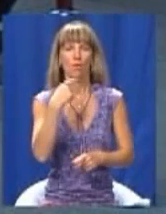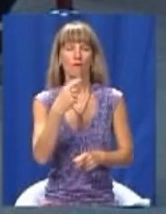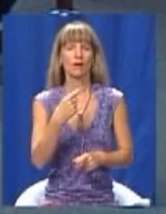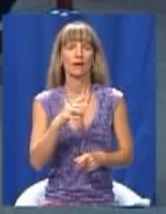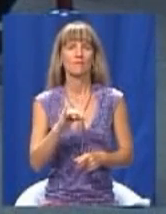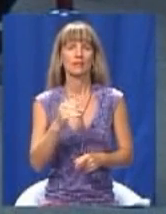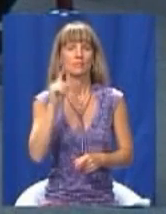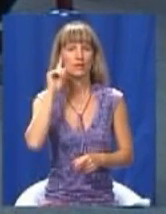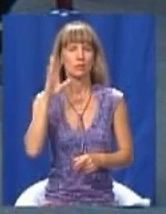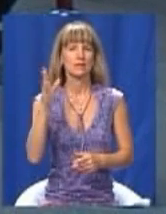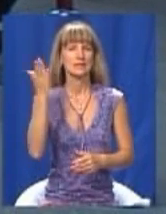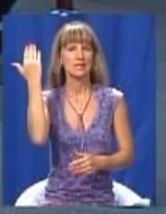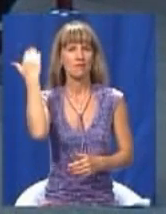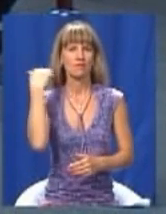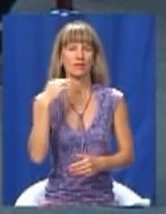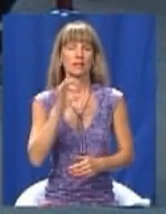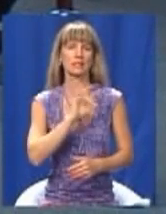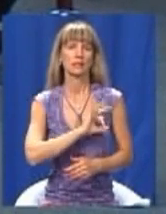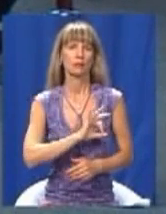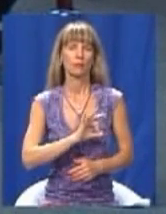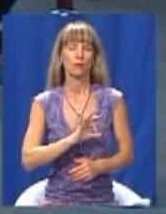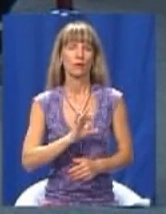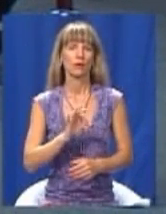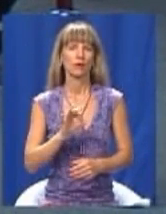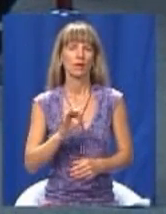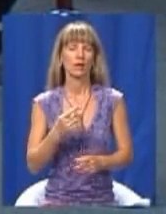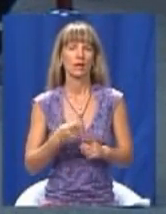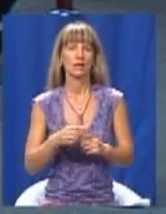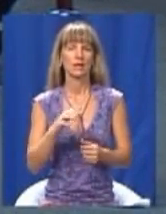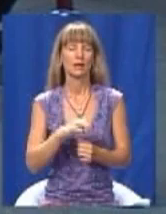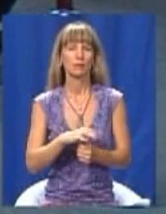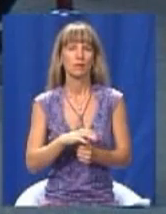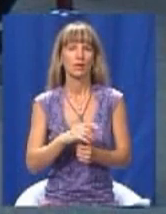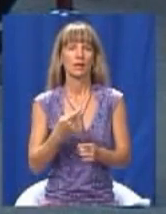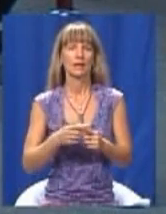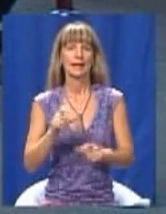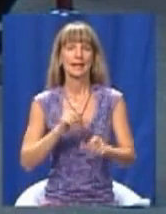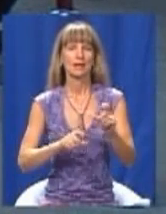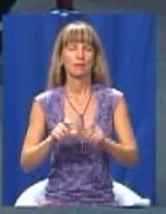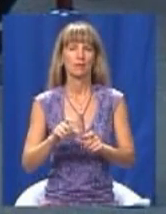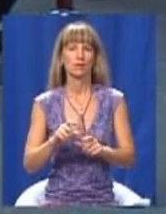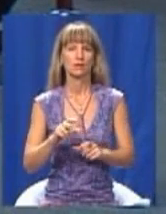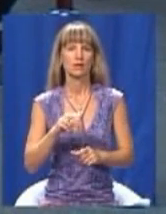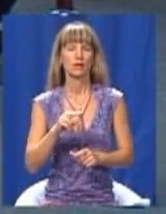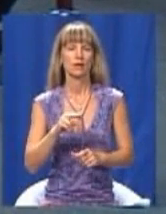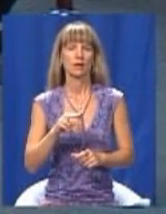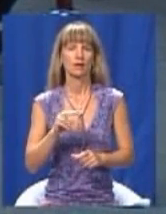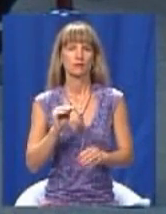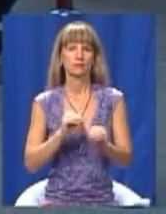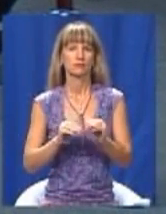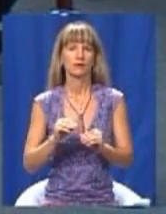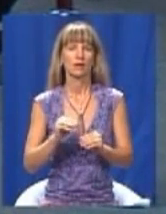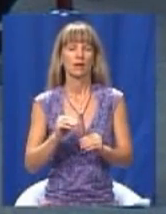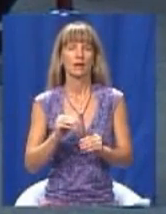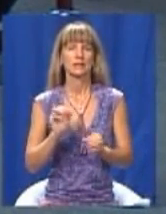походять від відомого з давнини застосування настоїв цих грибів як інсектицидів. Це хімічні препарати для захисту рослин від